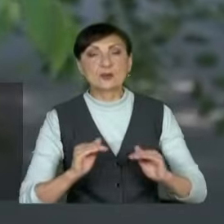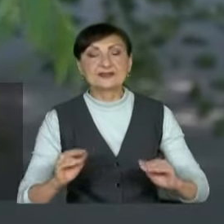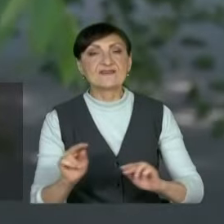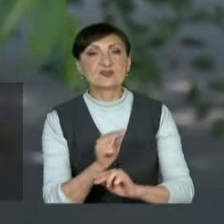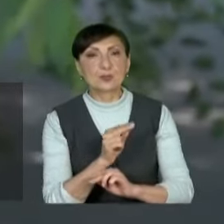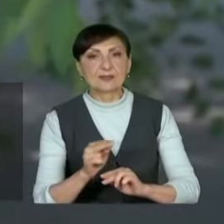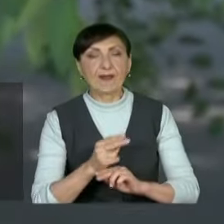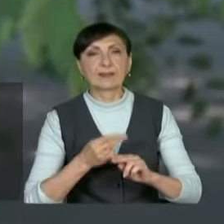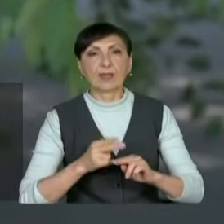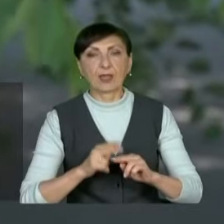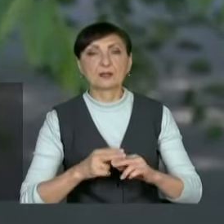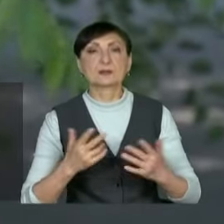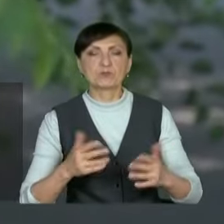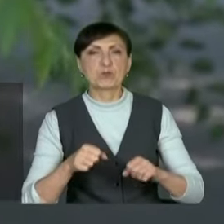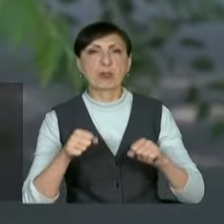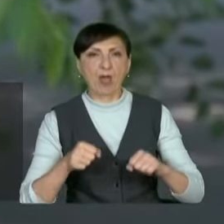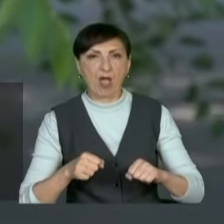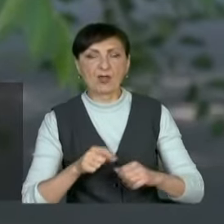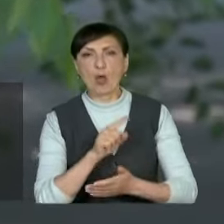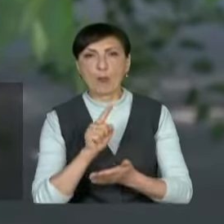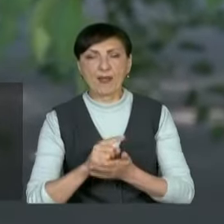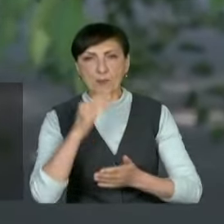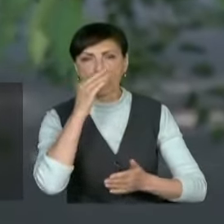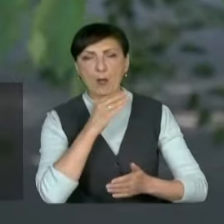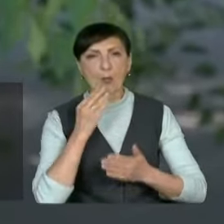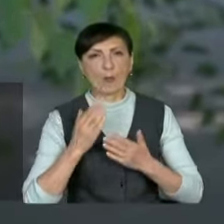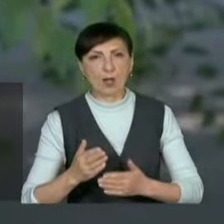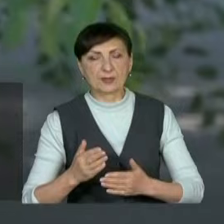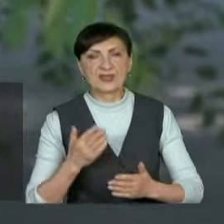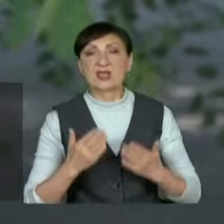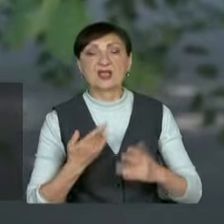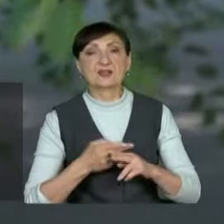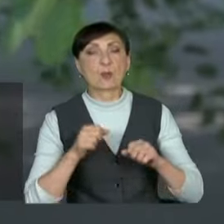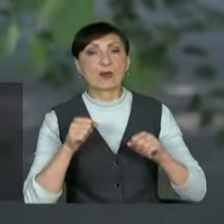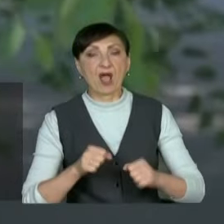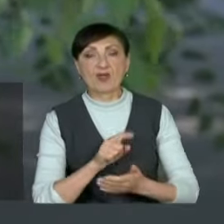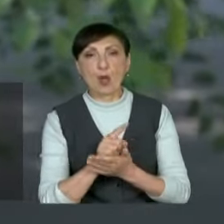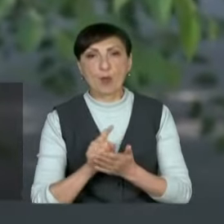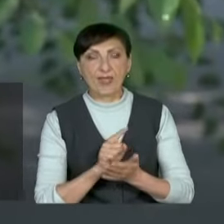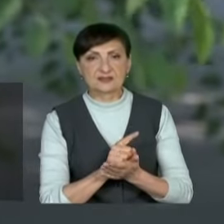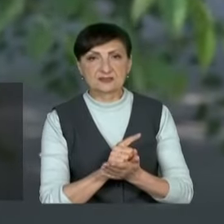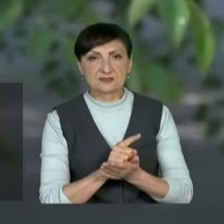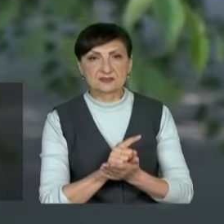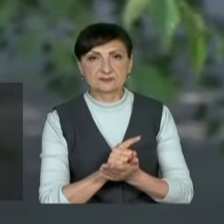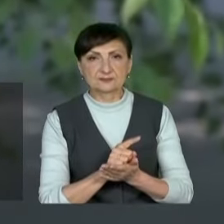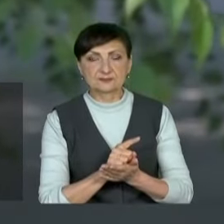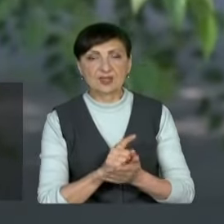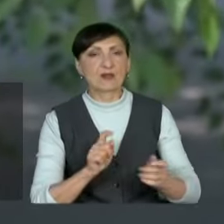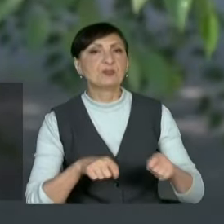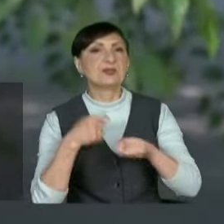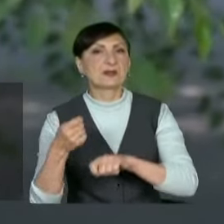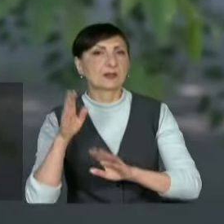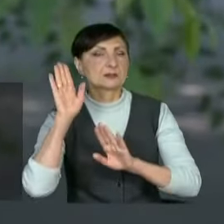воспитании – это естественное право и обязанность родителей. И когда это право и эту обязанность